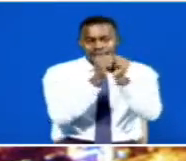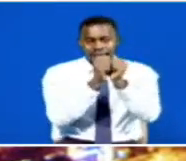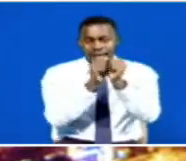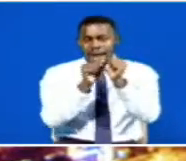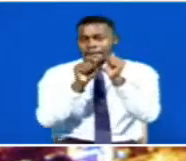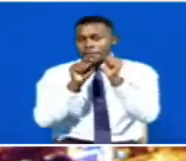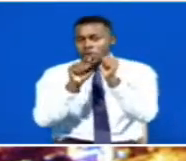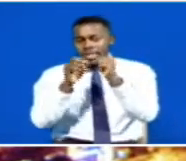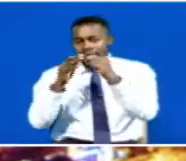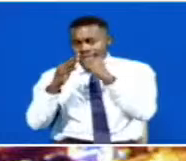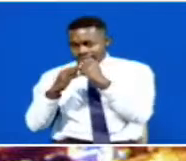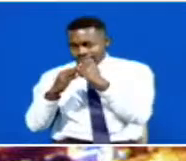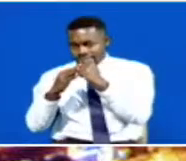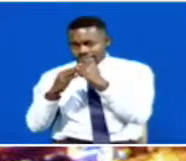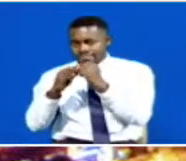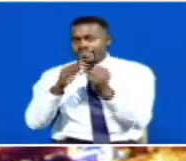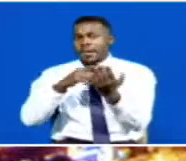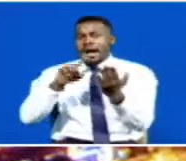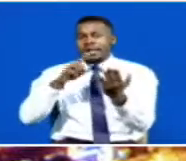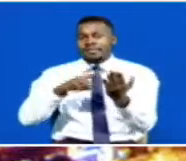Ken Gashuhi anaarifu zaidi.